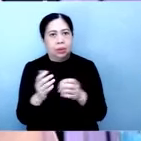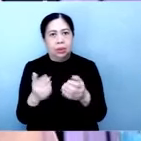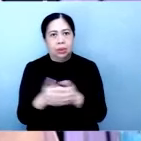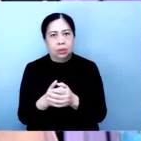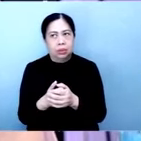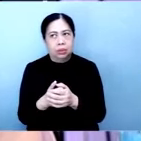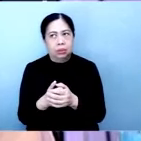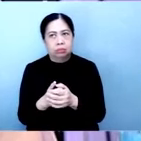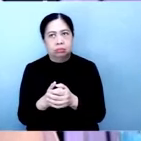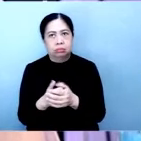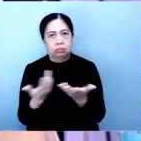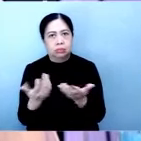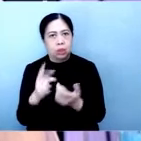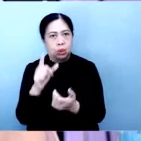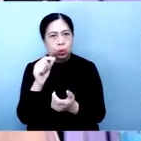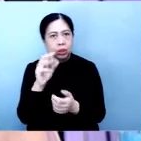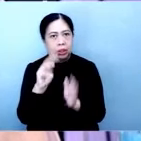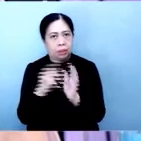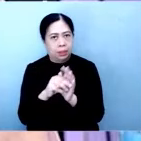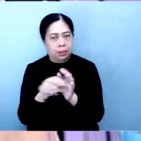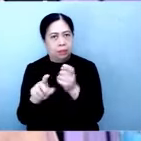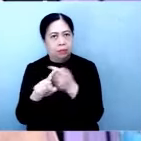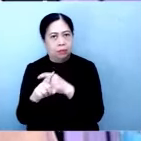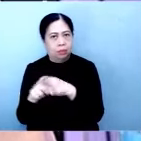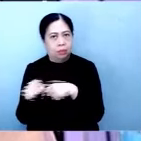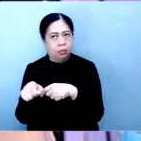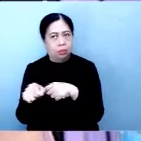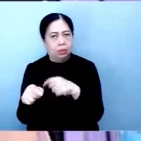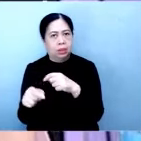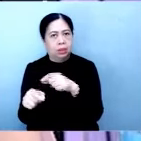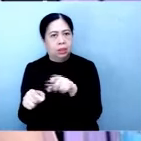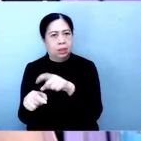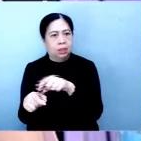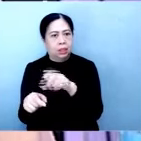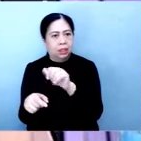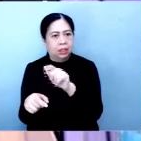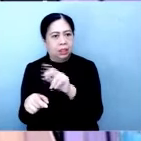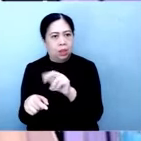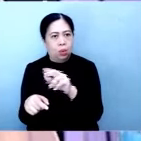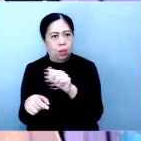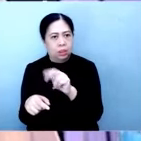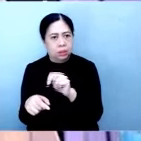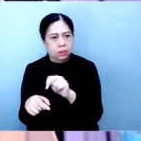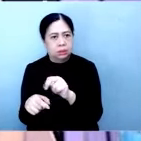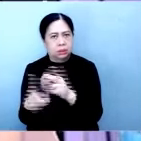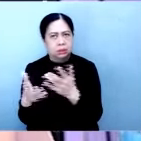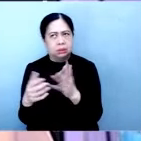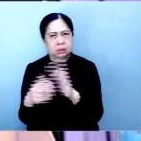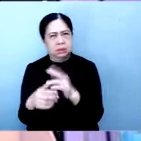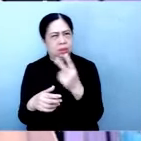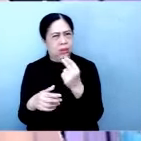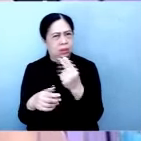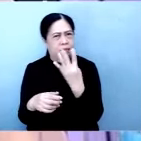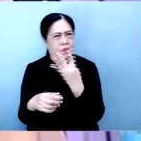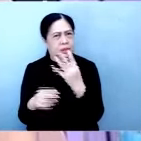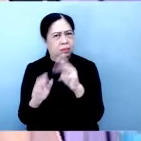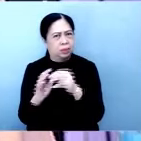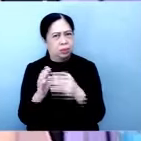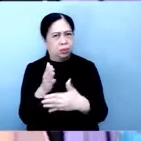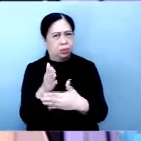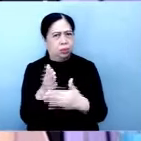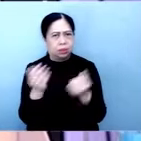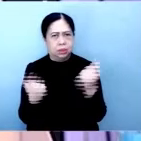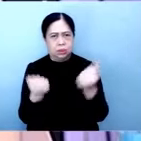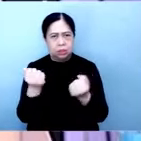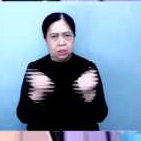mga 20 minutes from Dahikan, Katanawan, itong Katanawan poblasyon, mga 30 to 40 minutes drive po yan dito